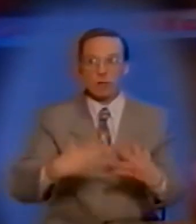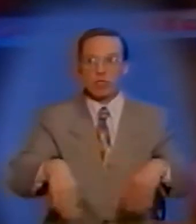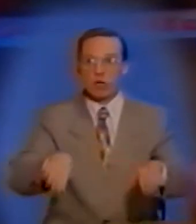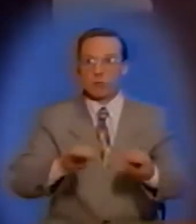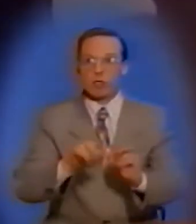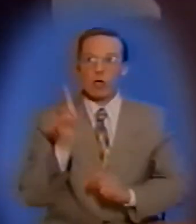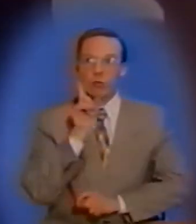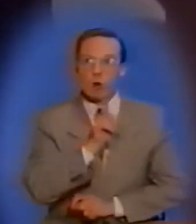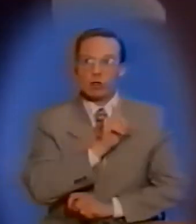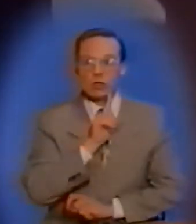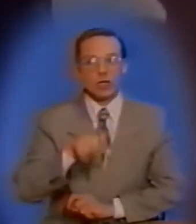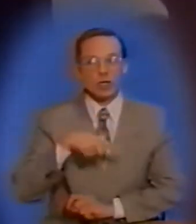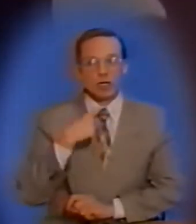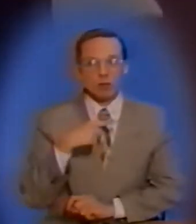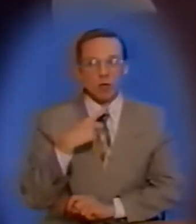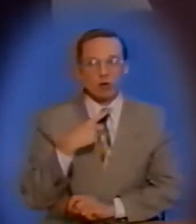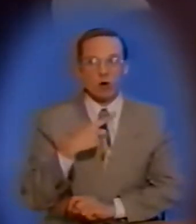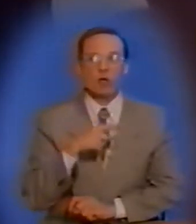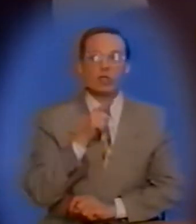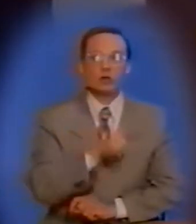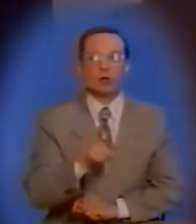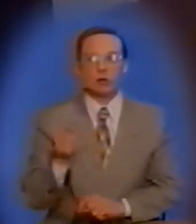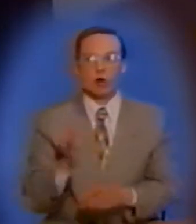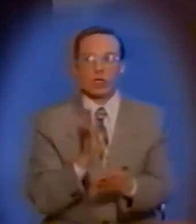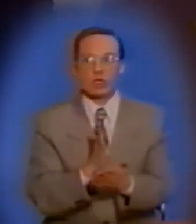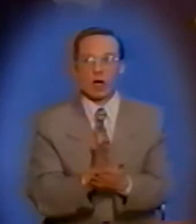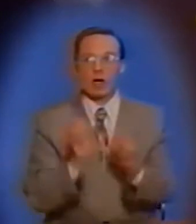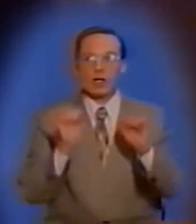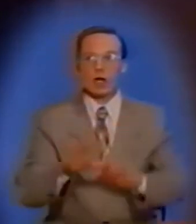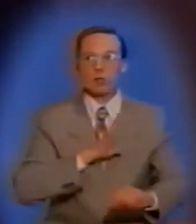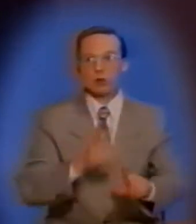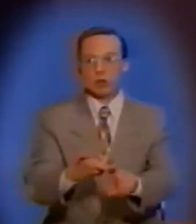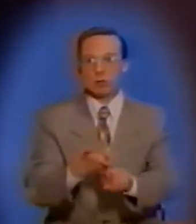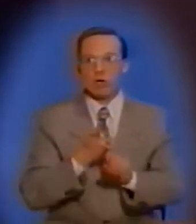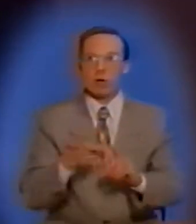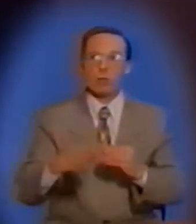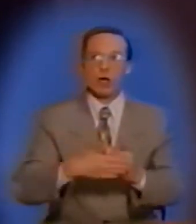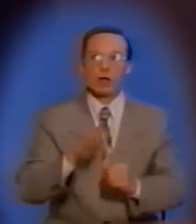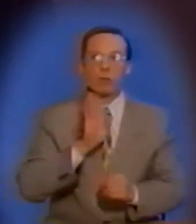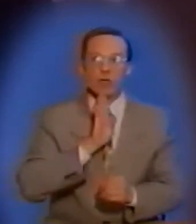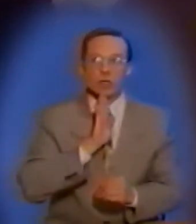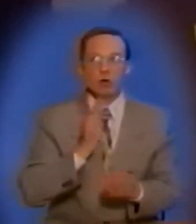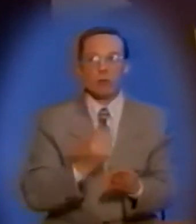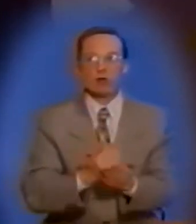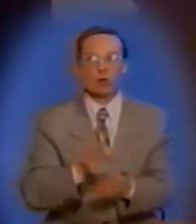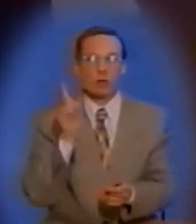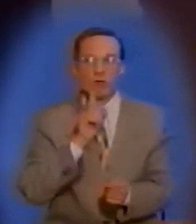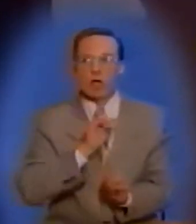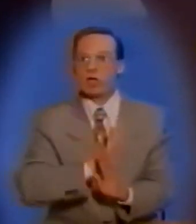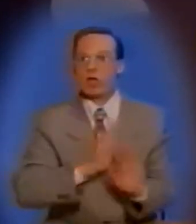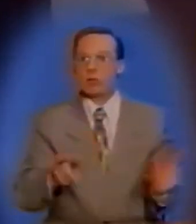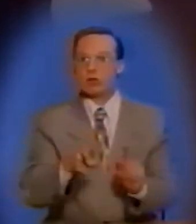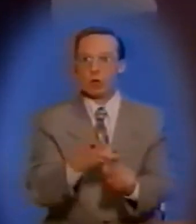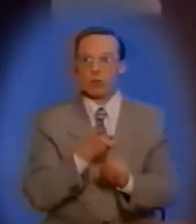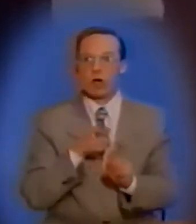tai motina kalbėjo, kad ten tau yra, žinai, gali būti potraukis per merginų, bet faktiškai prie vaikino tau nebus